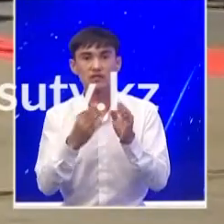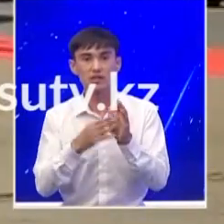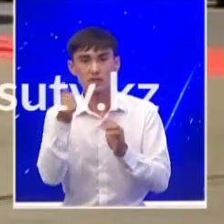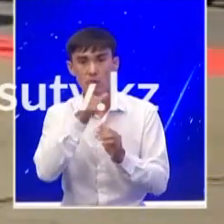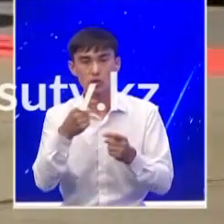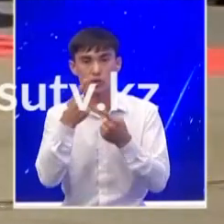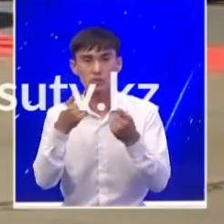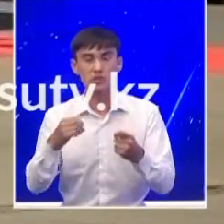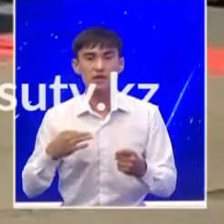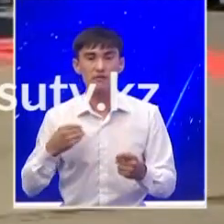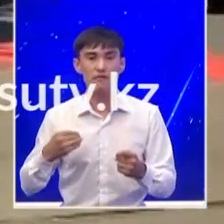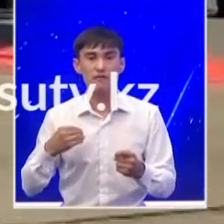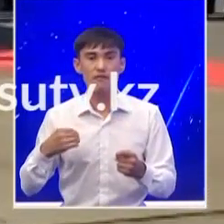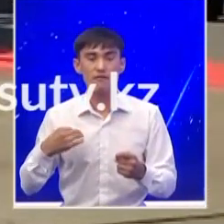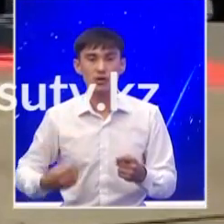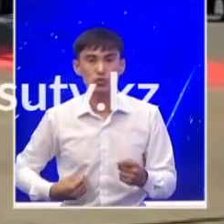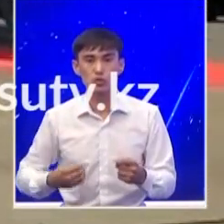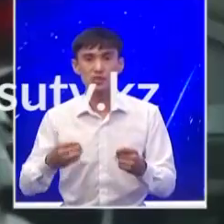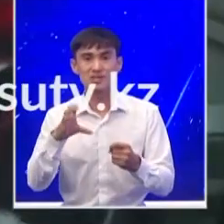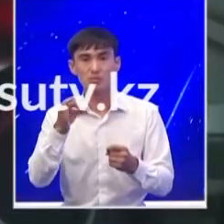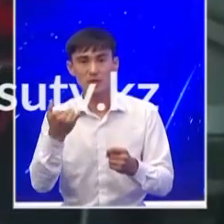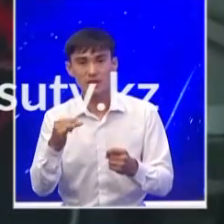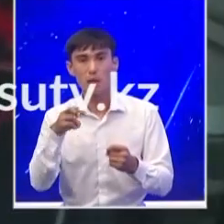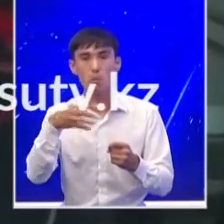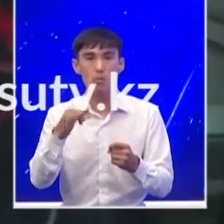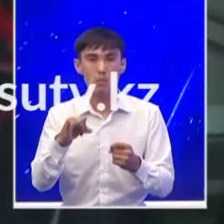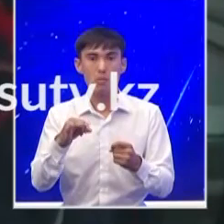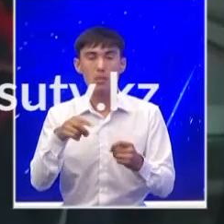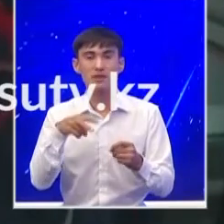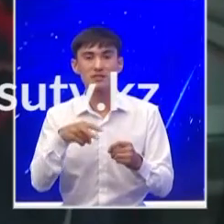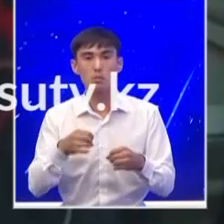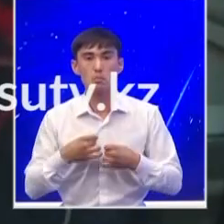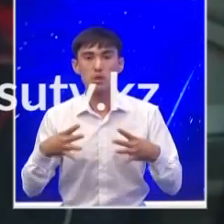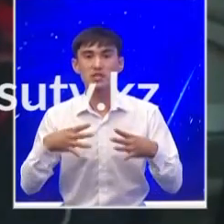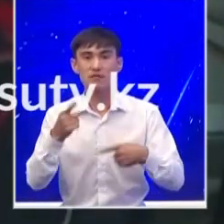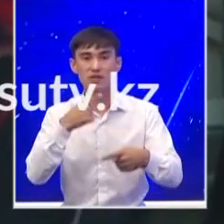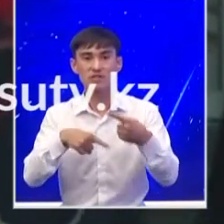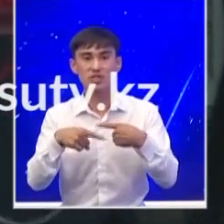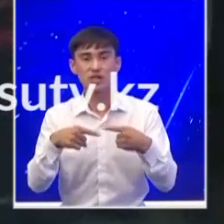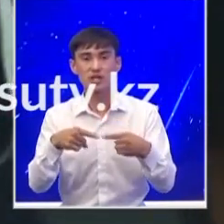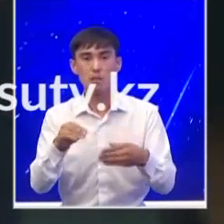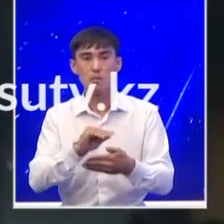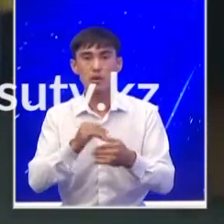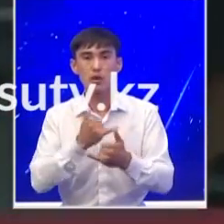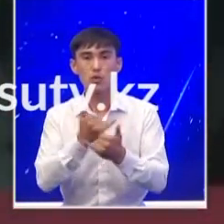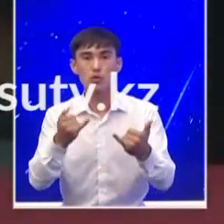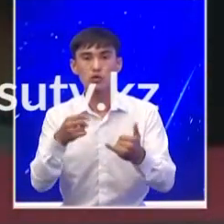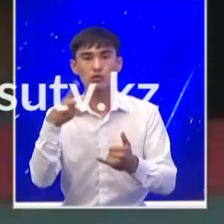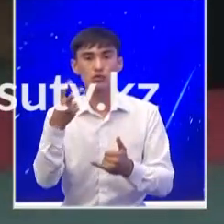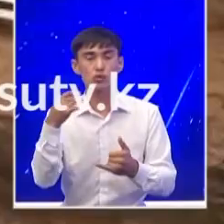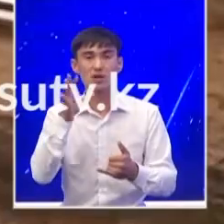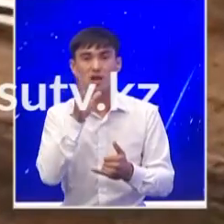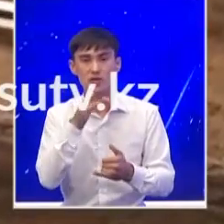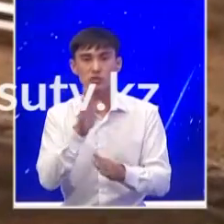сообщениям французских СМИ, на май 2021-го планировали пышную церемонию возвращения, приуроченную к 200-летию со дня